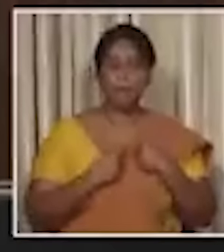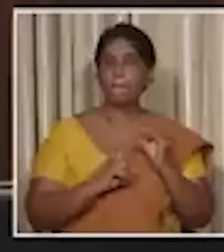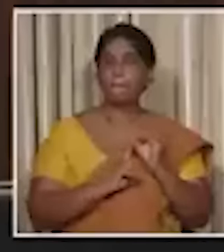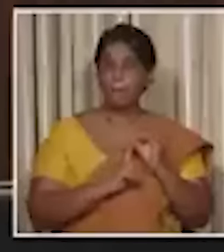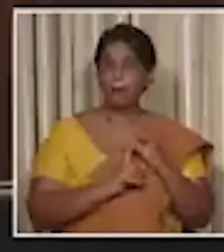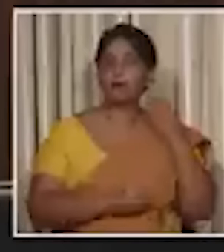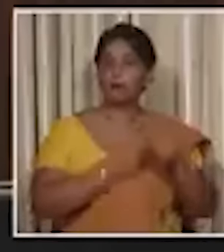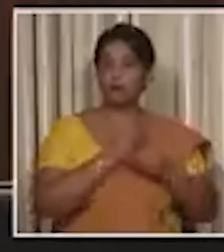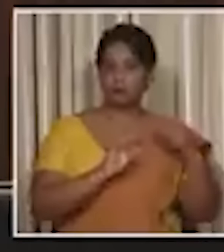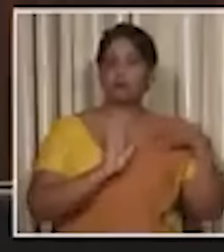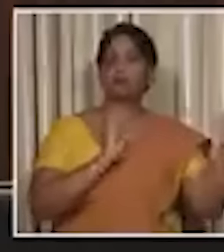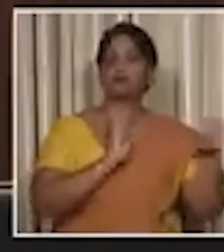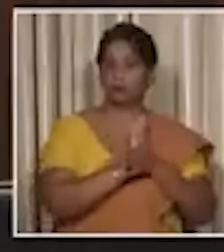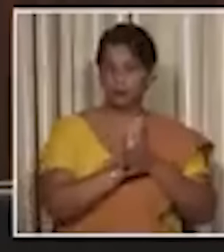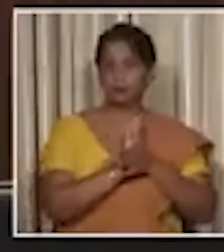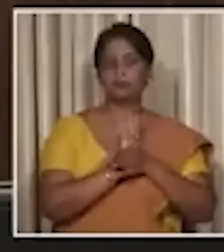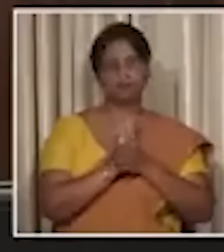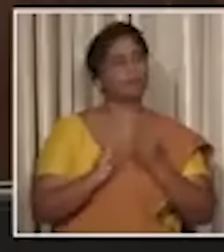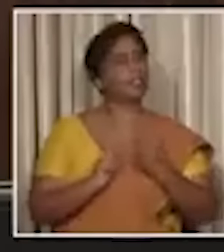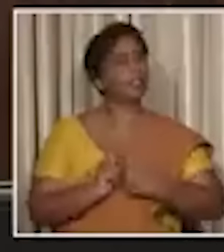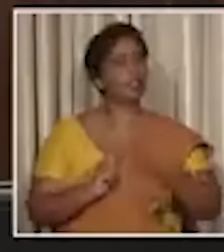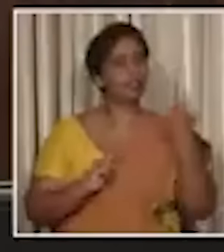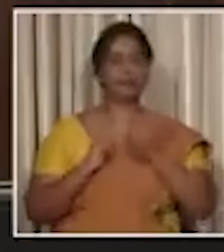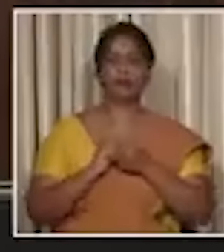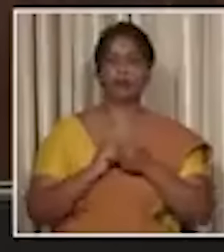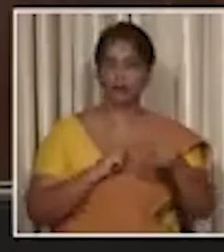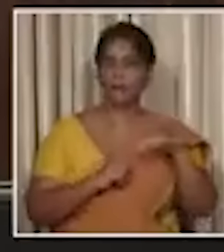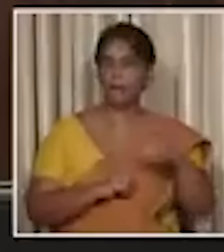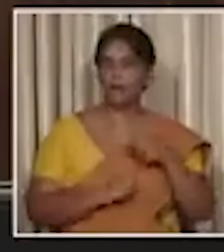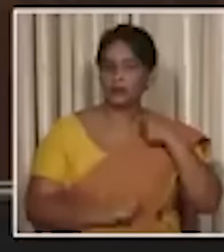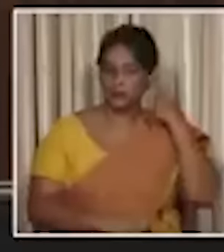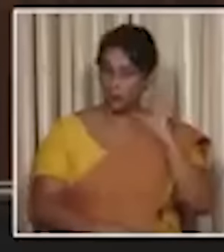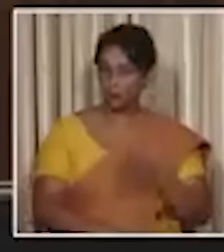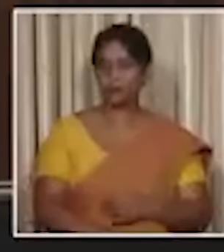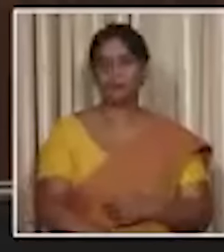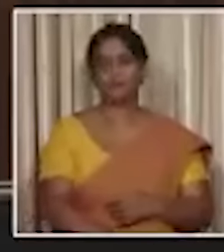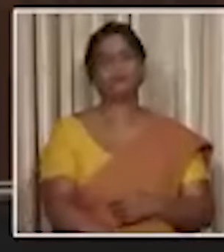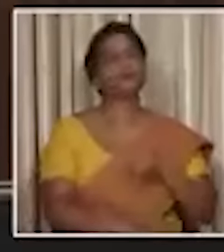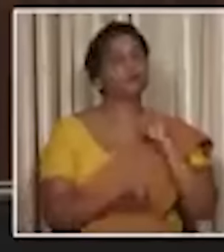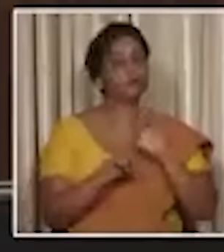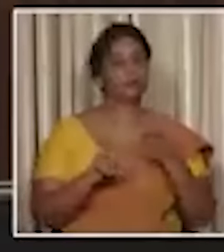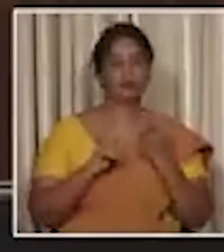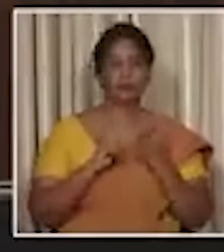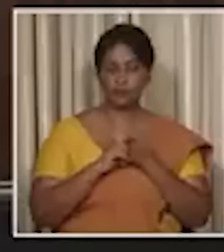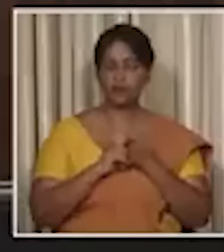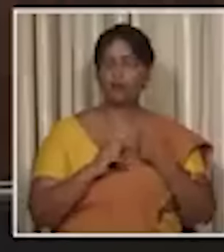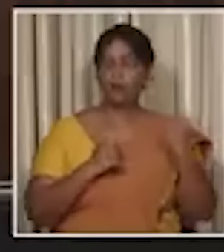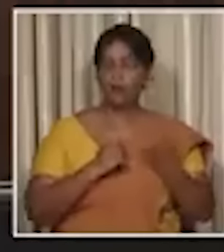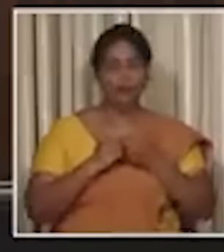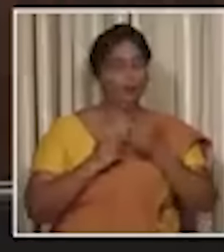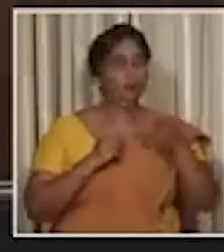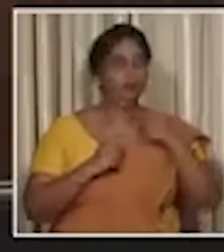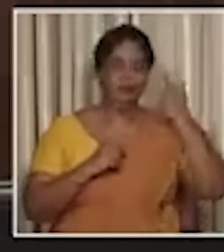வறுமையை விசிறமாக இந்த வறுமையை ஒழிப்பதாகும். எனவே இந்த வறுமையை ஒழிப்பதற்காக நாங்கள் ஆரம்பமாக